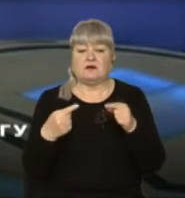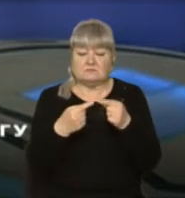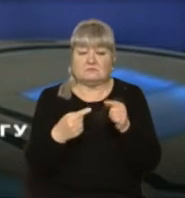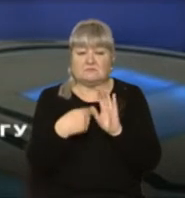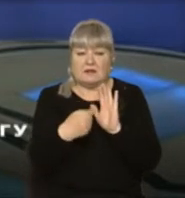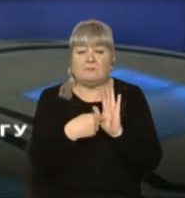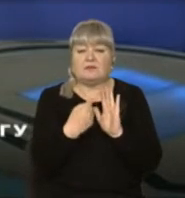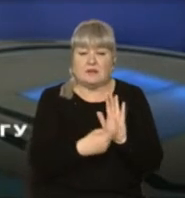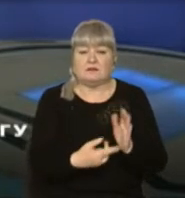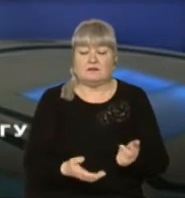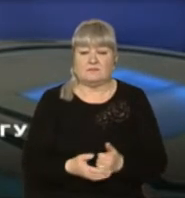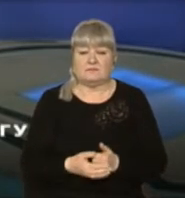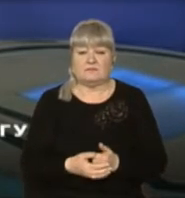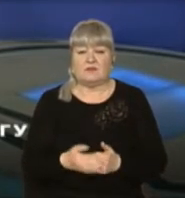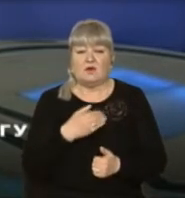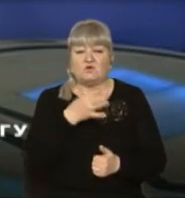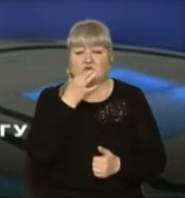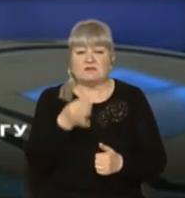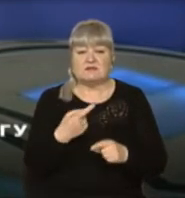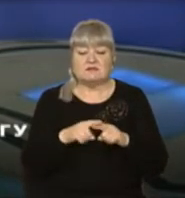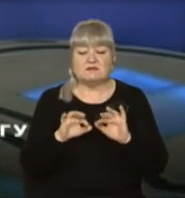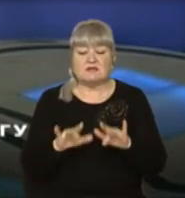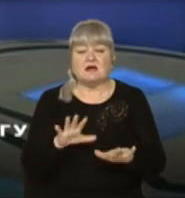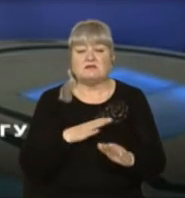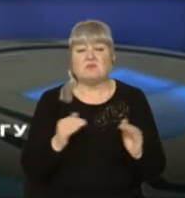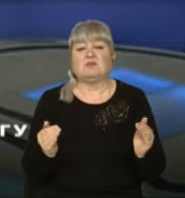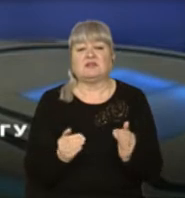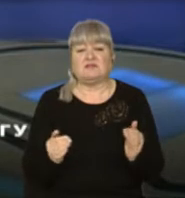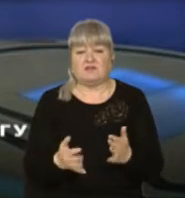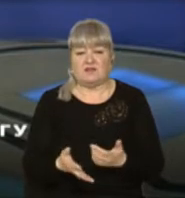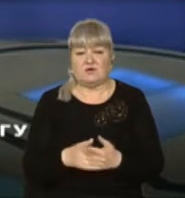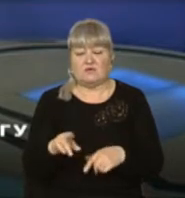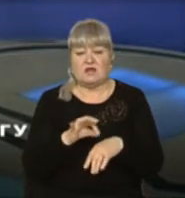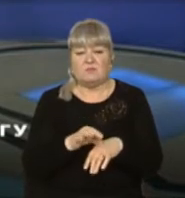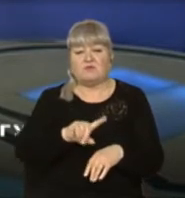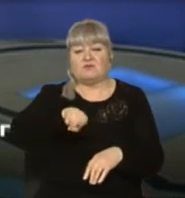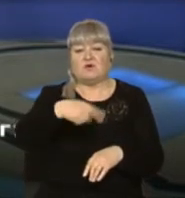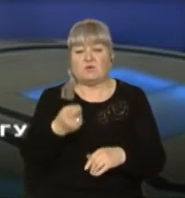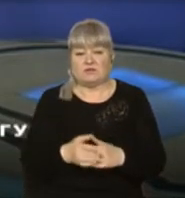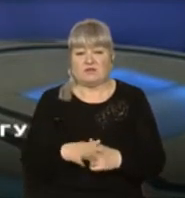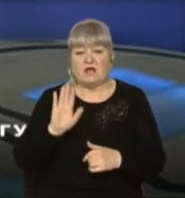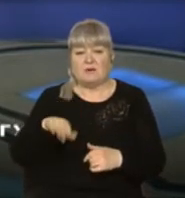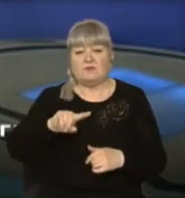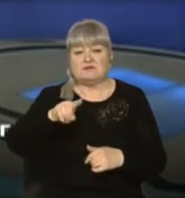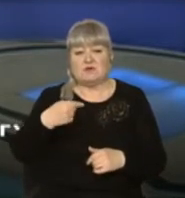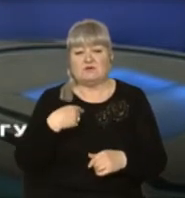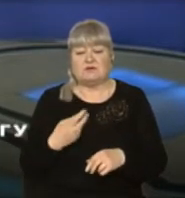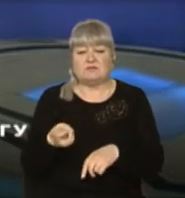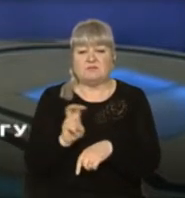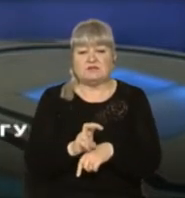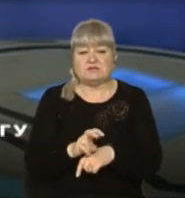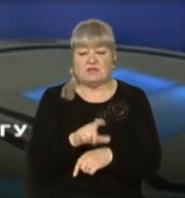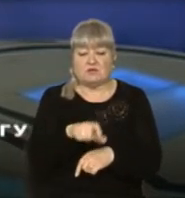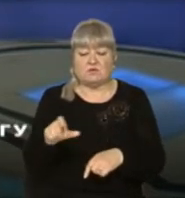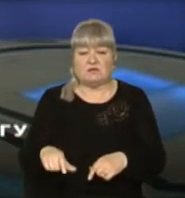міста. Але я вам хочу більше сказати, ця наша акція була невеликою. Вона проводилась фактично годину часу, але після години до нас підійшли жителі міста